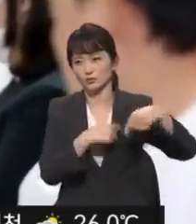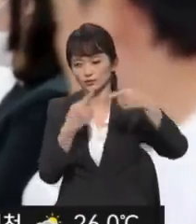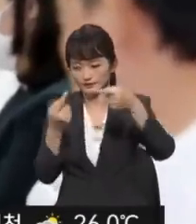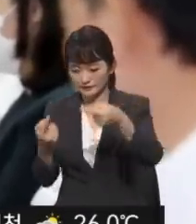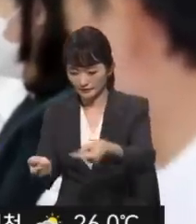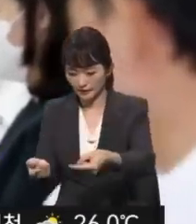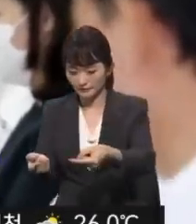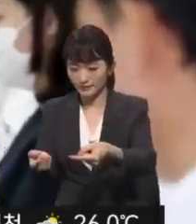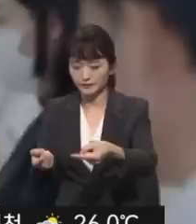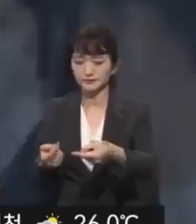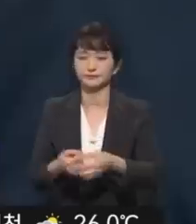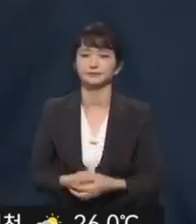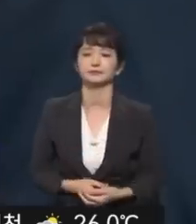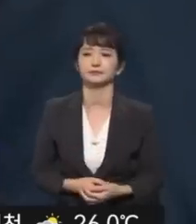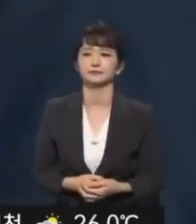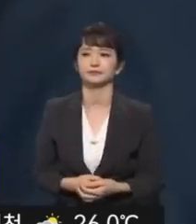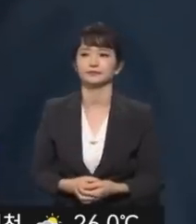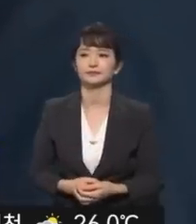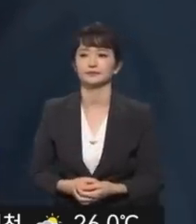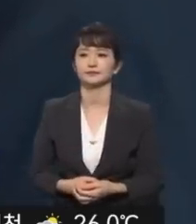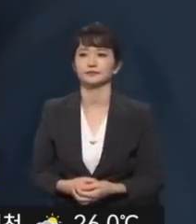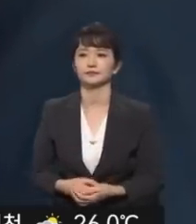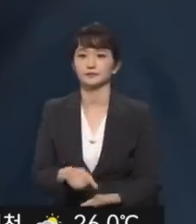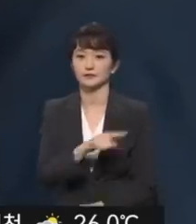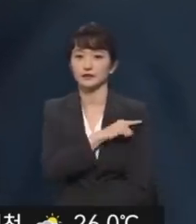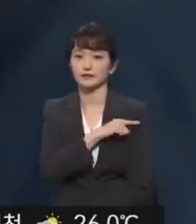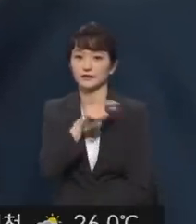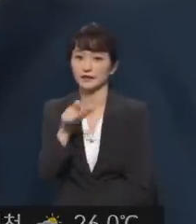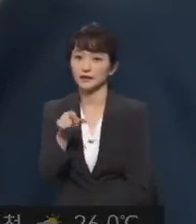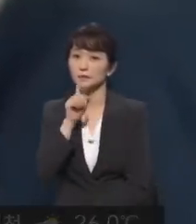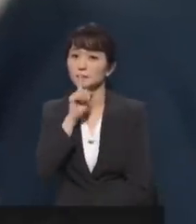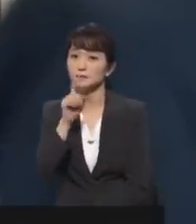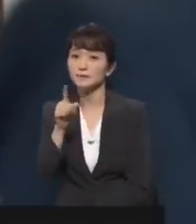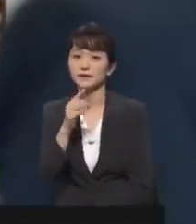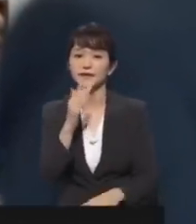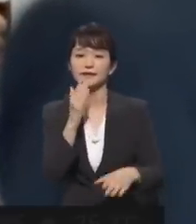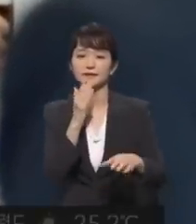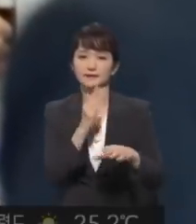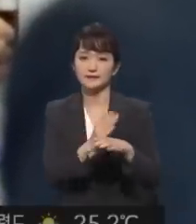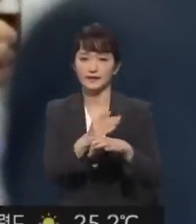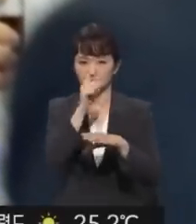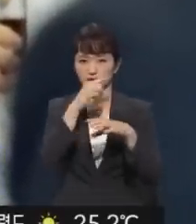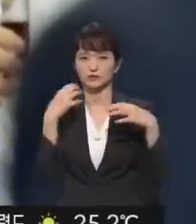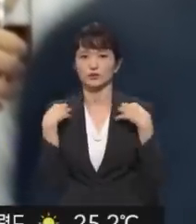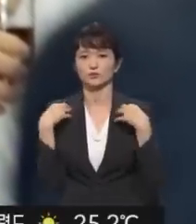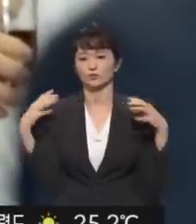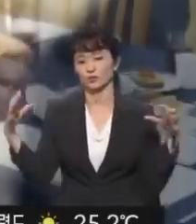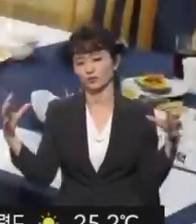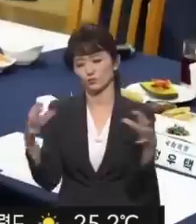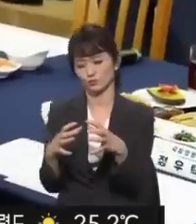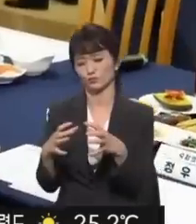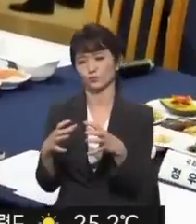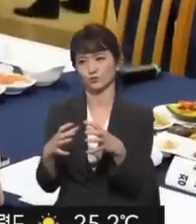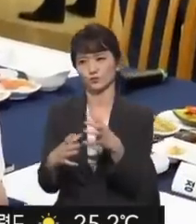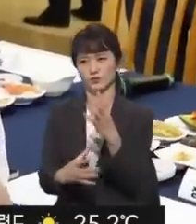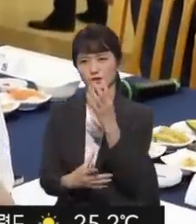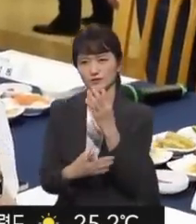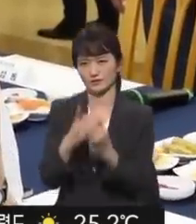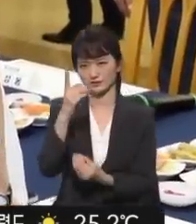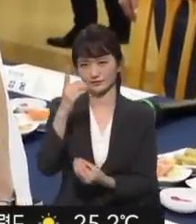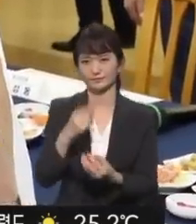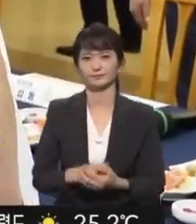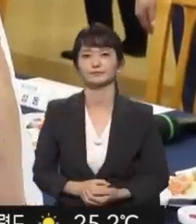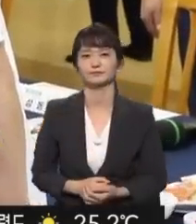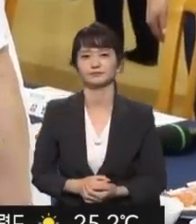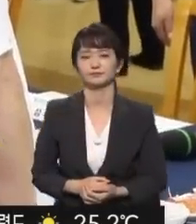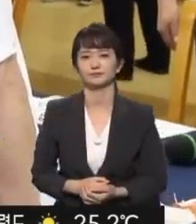참석했어요 가장 많이 강조한 게 당정이 하나 되자 였습니다 누구 저렇게 체리 아체 레 주스가 2조 오미